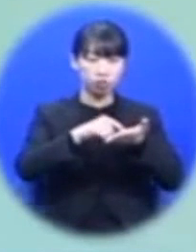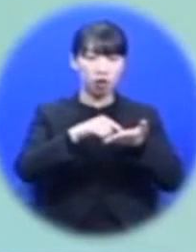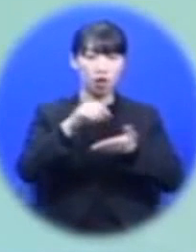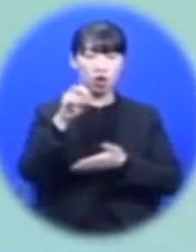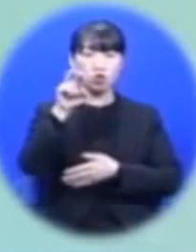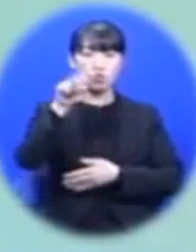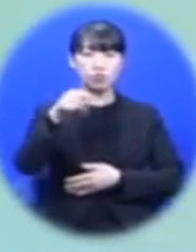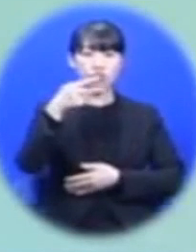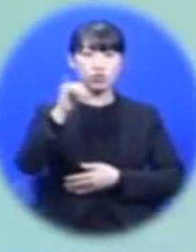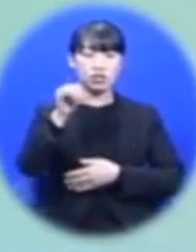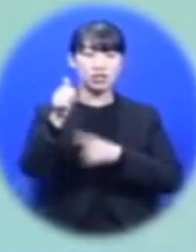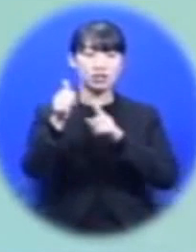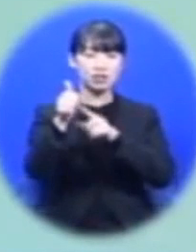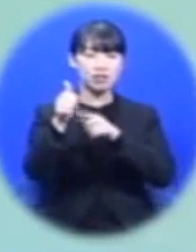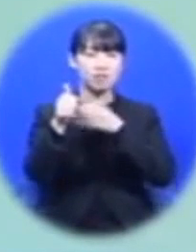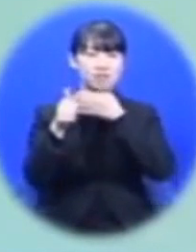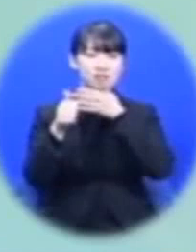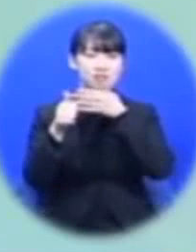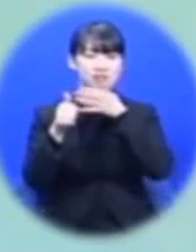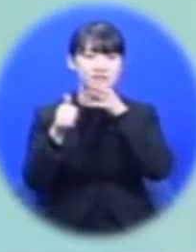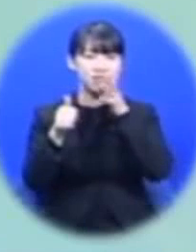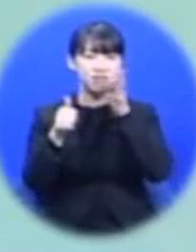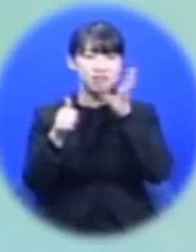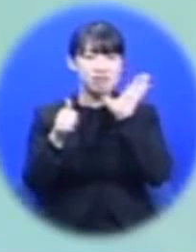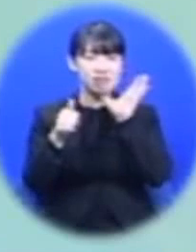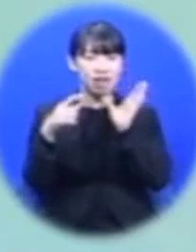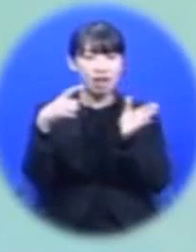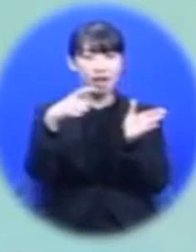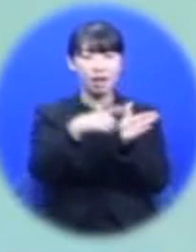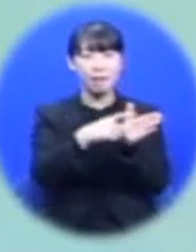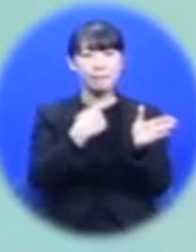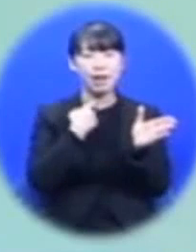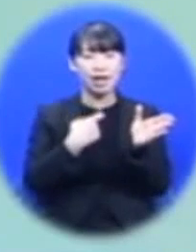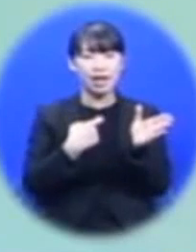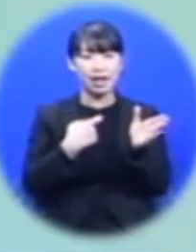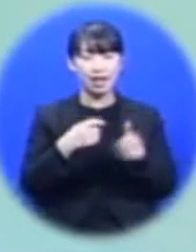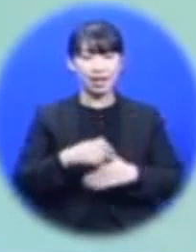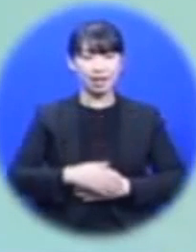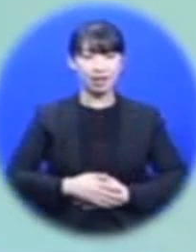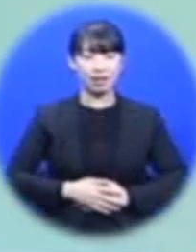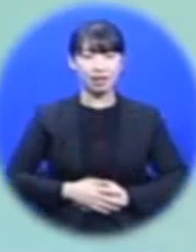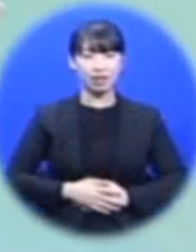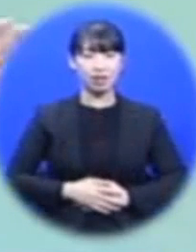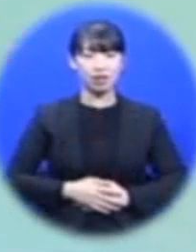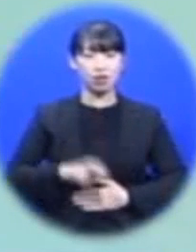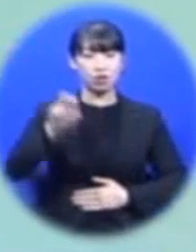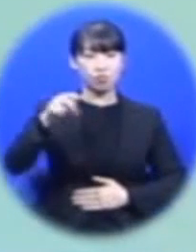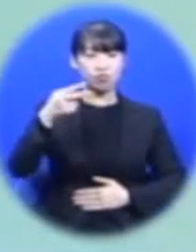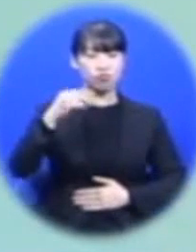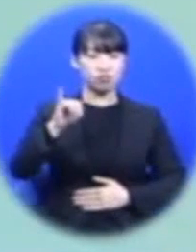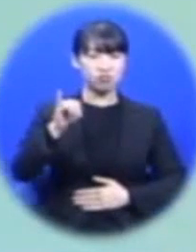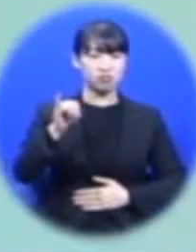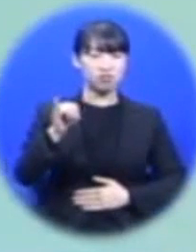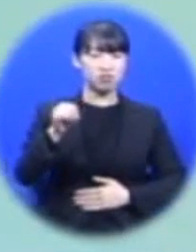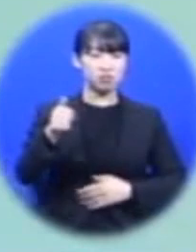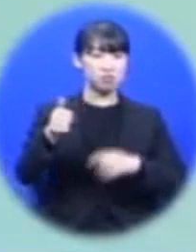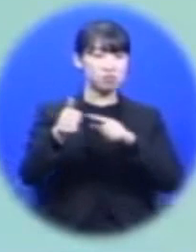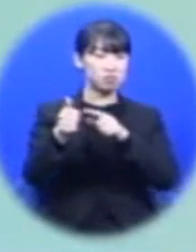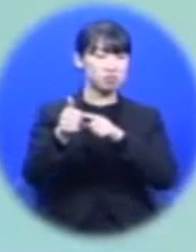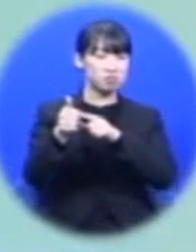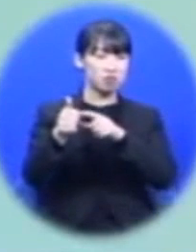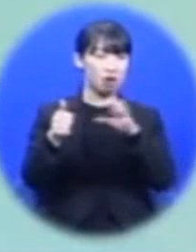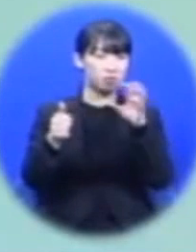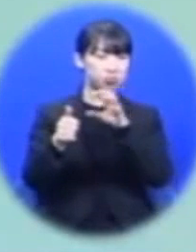들었다는 내용의 글이 기사로 쓰여진 적이 있었답니다 물론 뭐 무디를 비판하려고 쓴게 아니고 이제